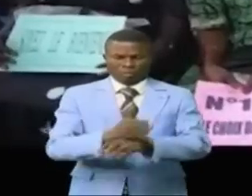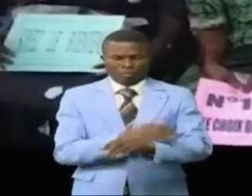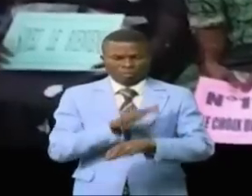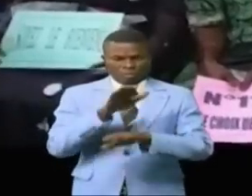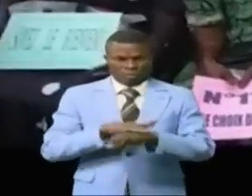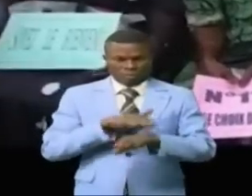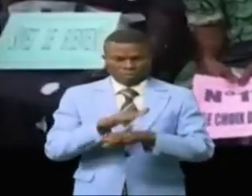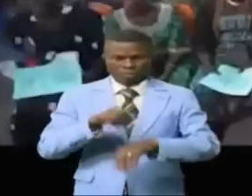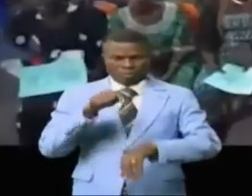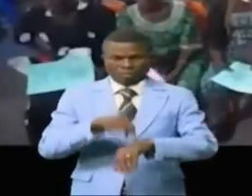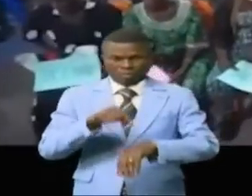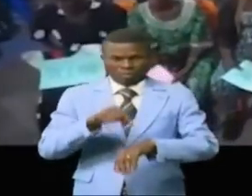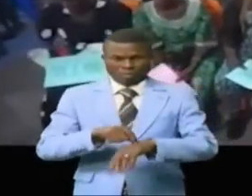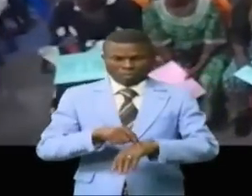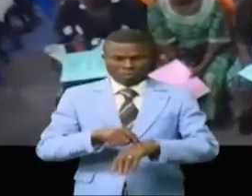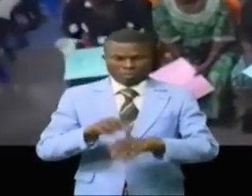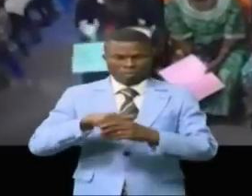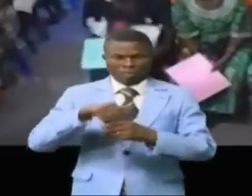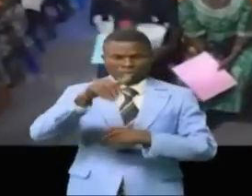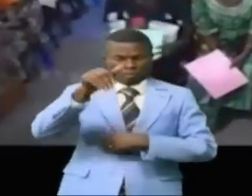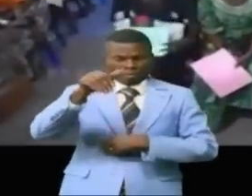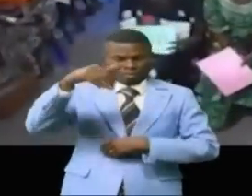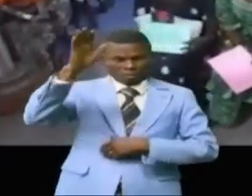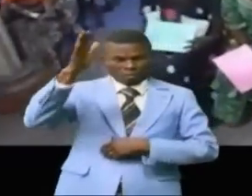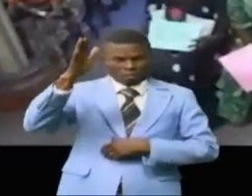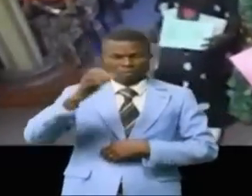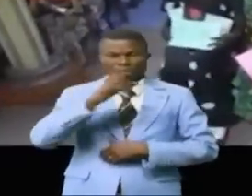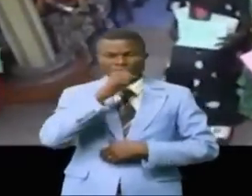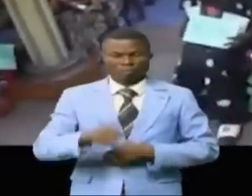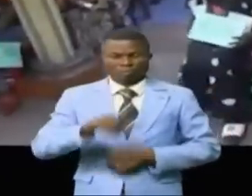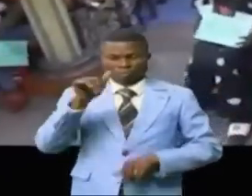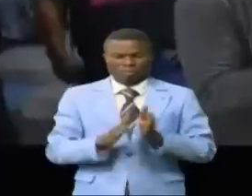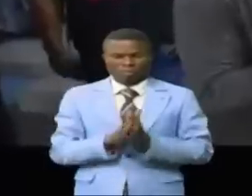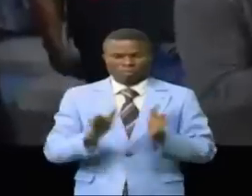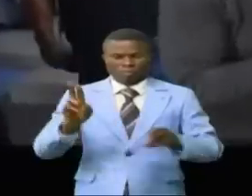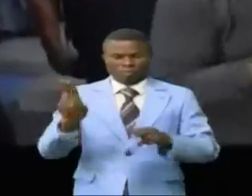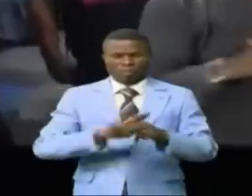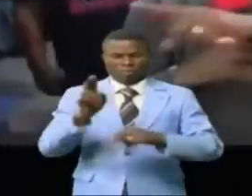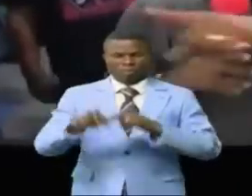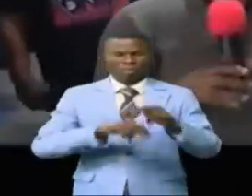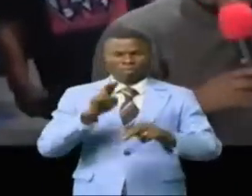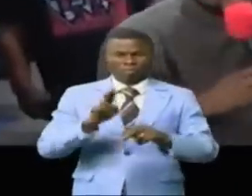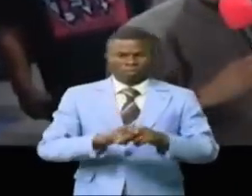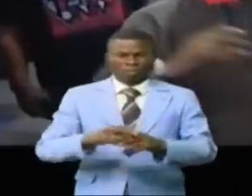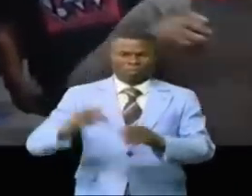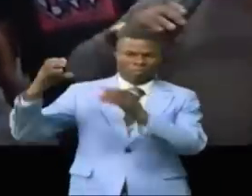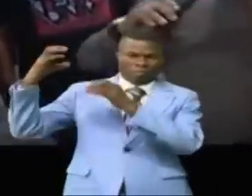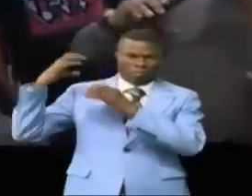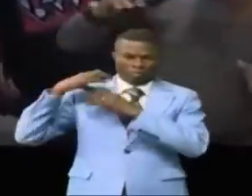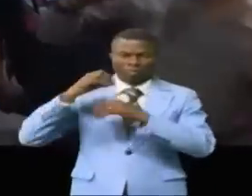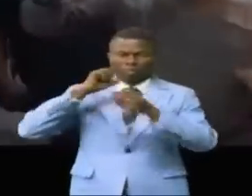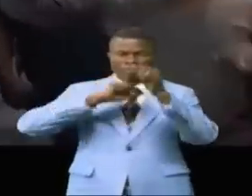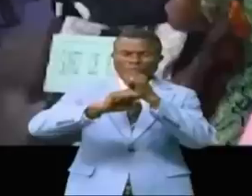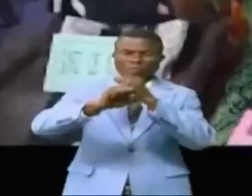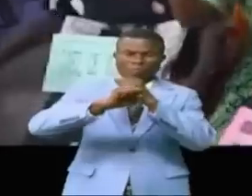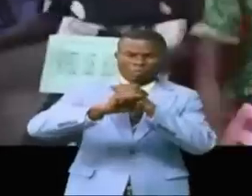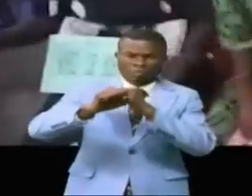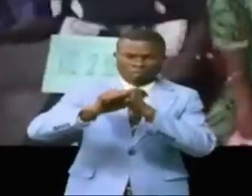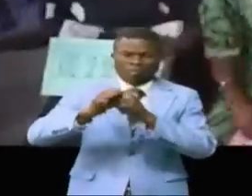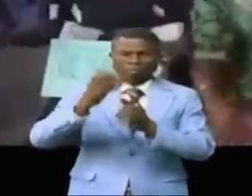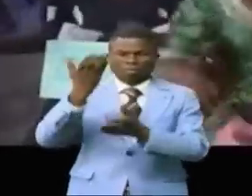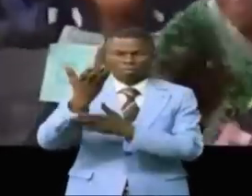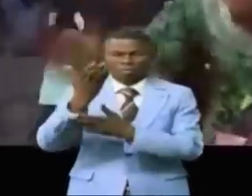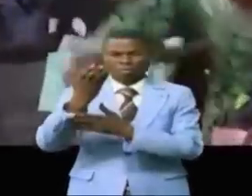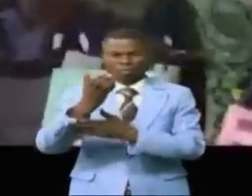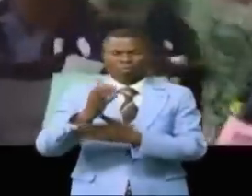Après quelques temps passés à l'extérieur du pays, l'ancien secrétaire exécutif national en charge de la mobilisation,